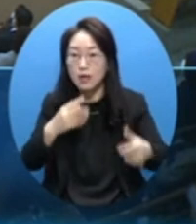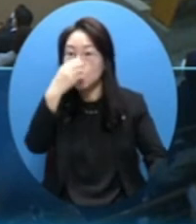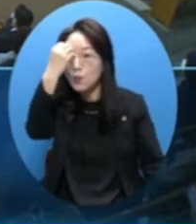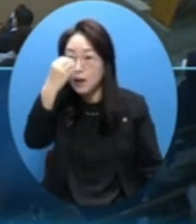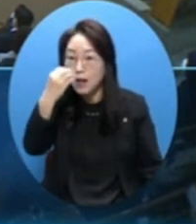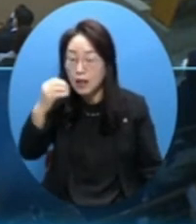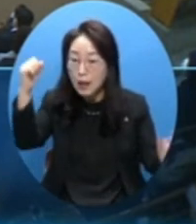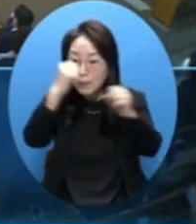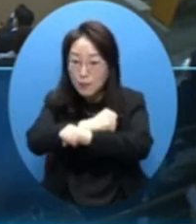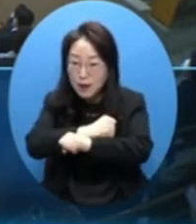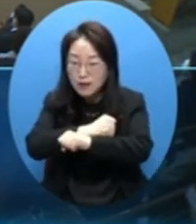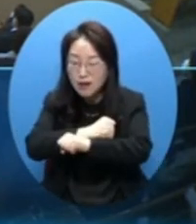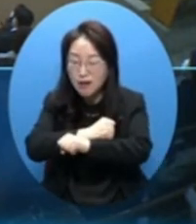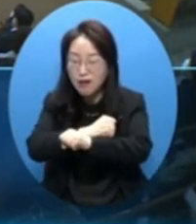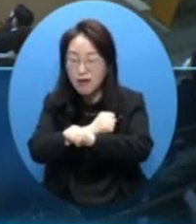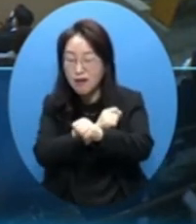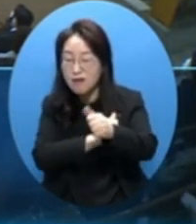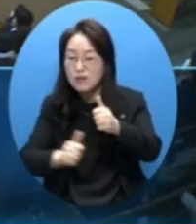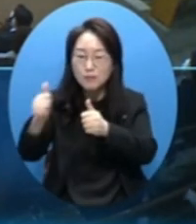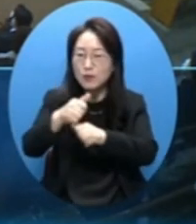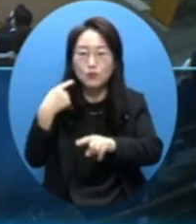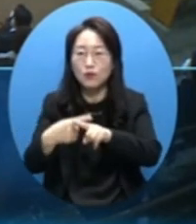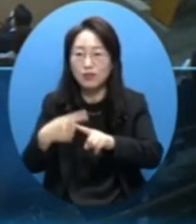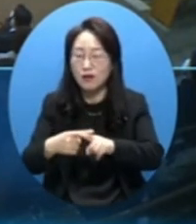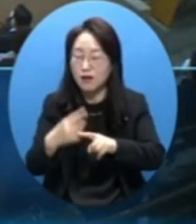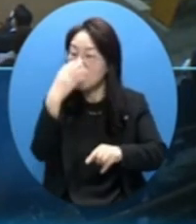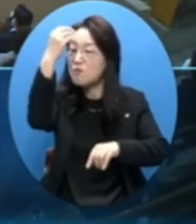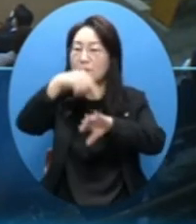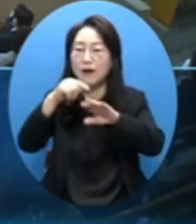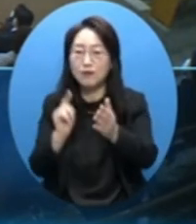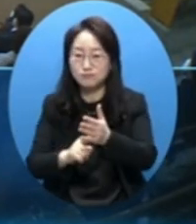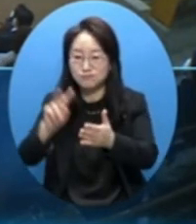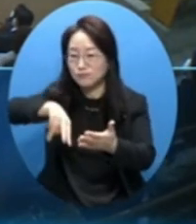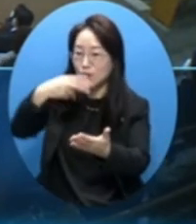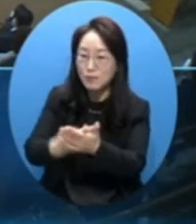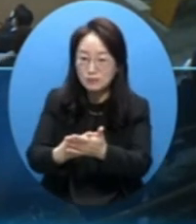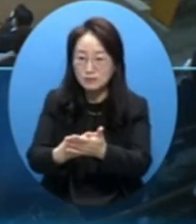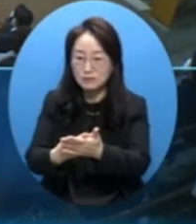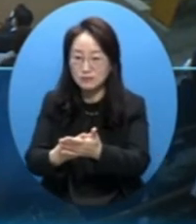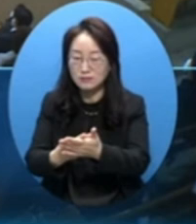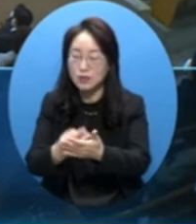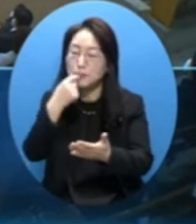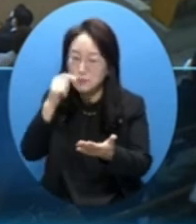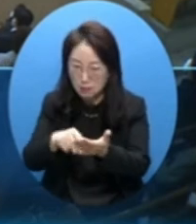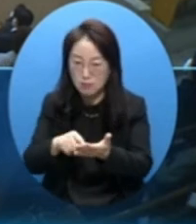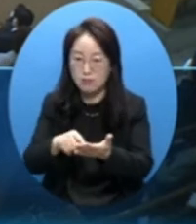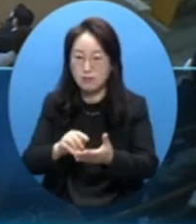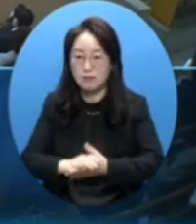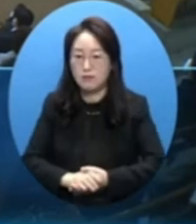교만은 패망의 선동이요 거만한 마음은 넘어지게 앞잡이니라